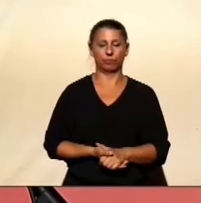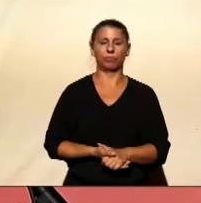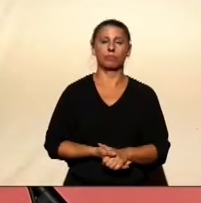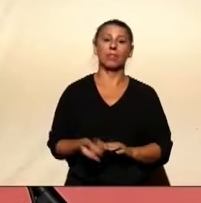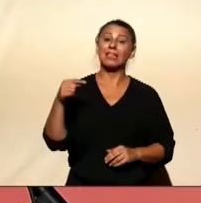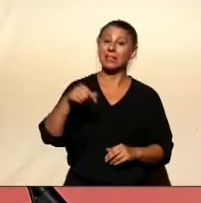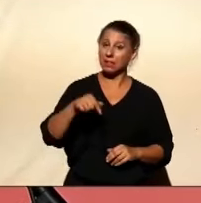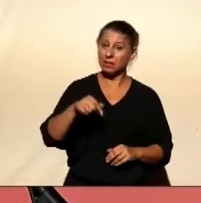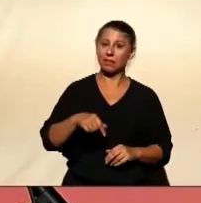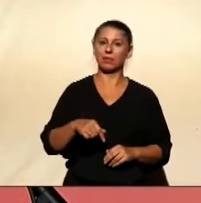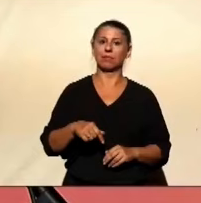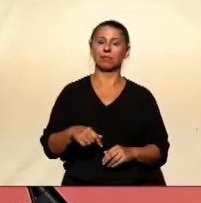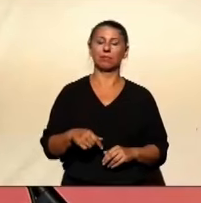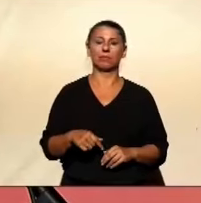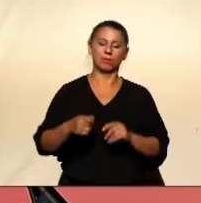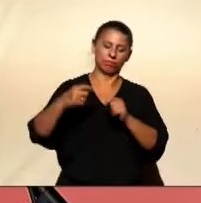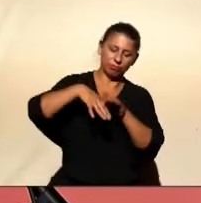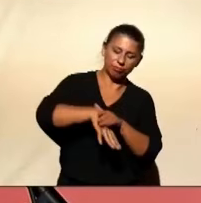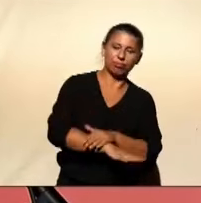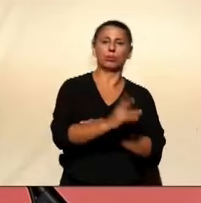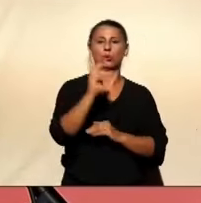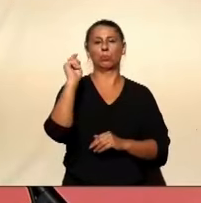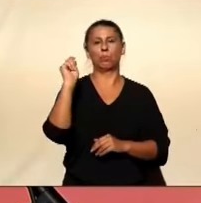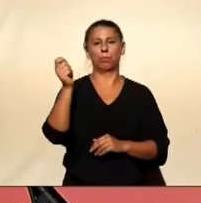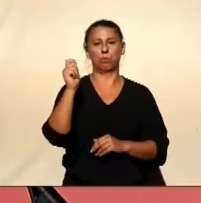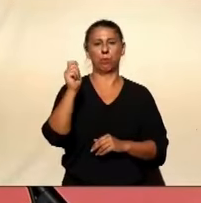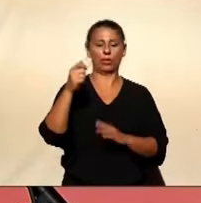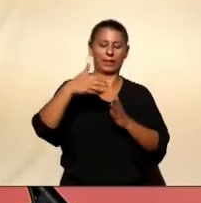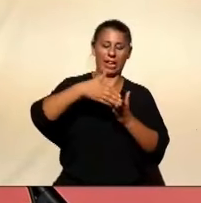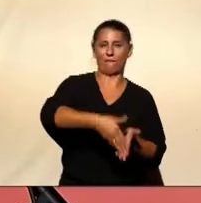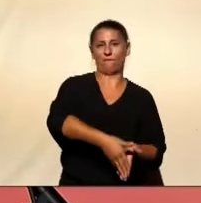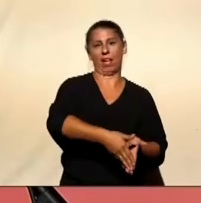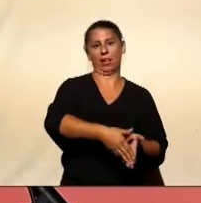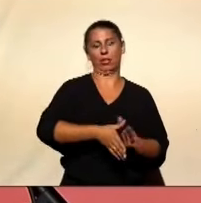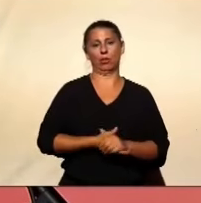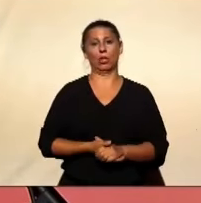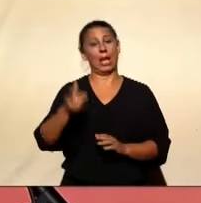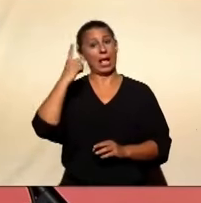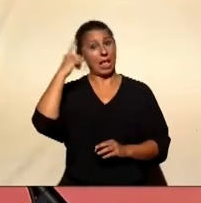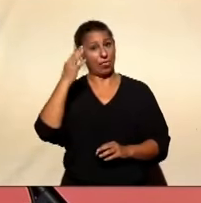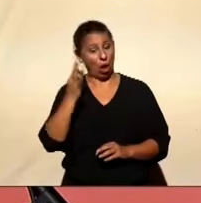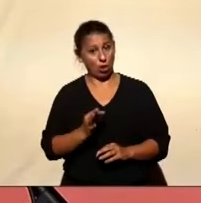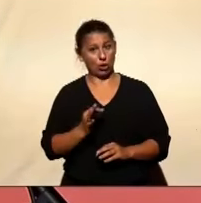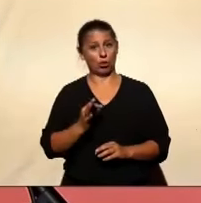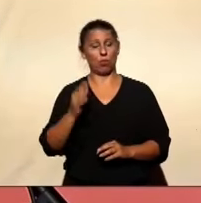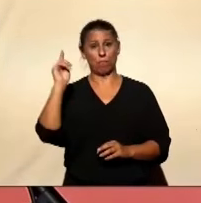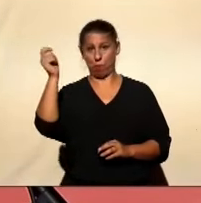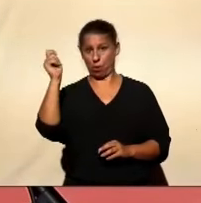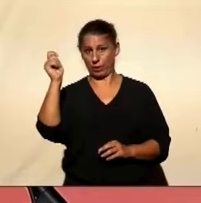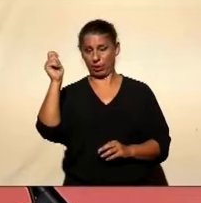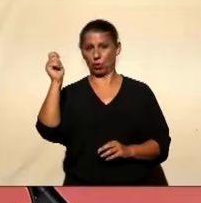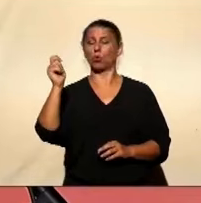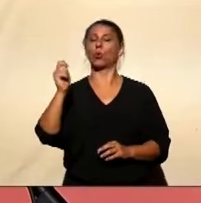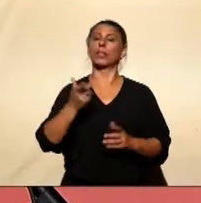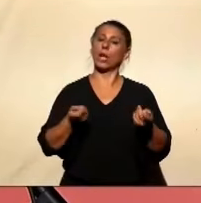σήμερα τσαλαβουτούν στα νερά του πολιτικού τους ναυαγίου, του ιδεολογικού, πολιτικού